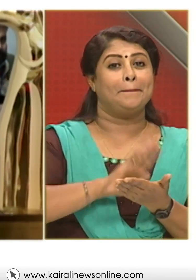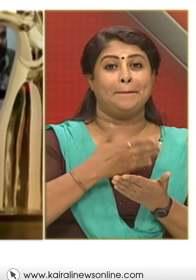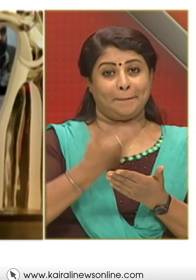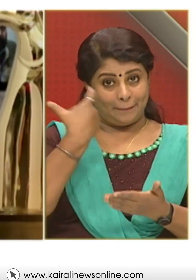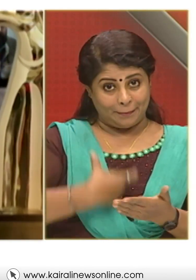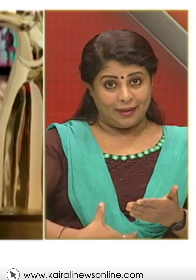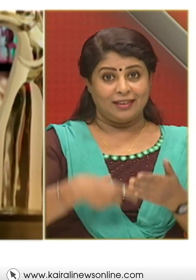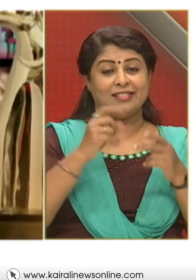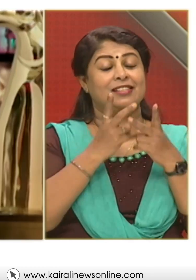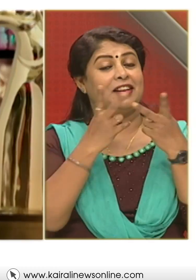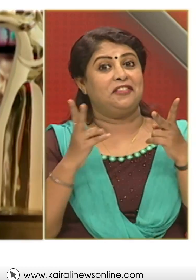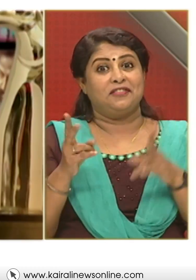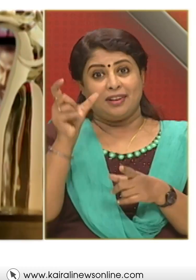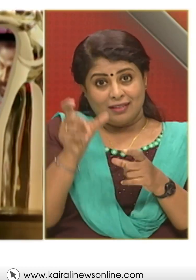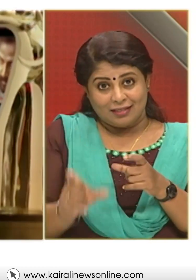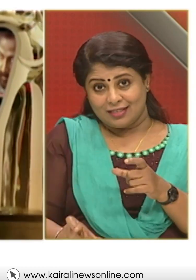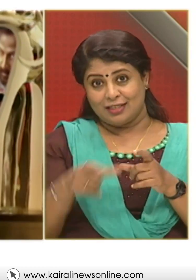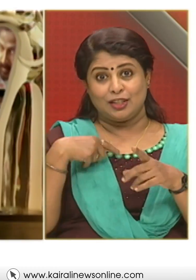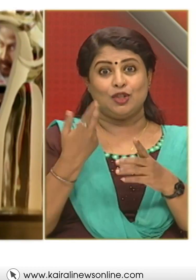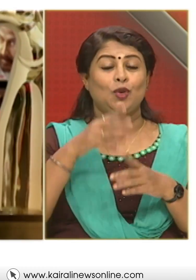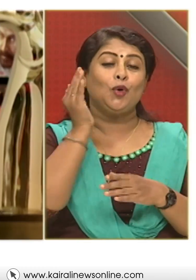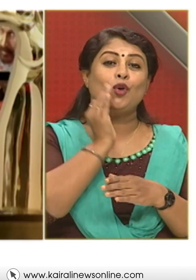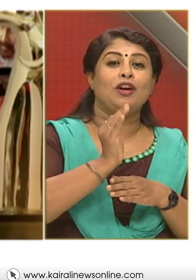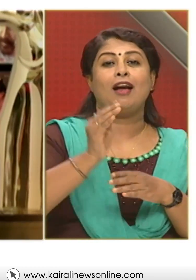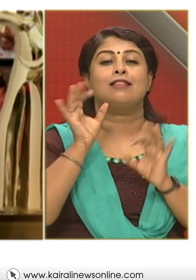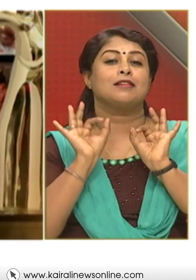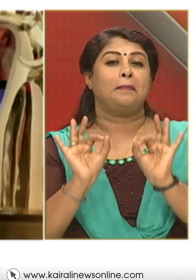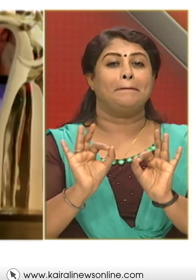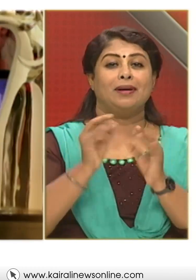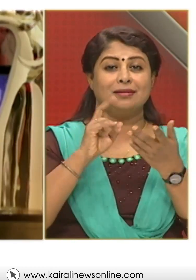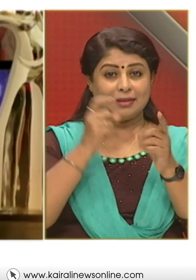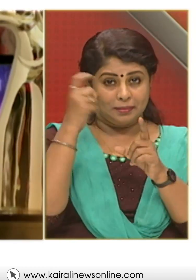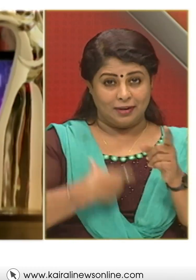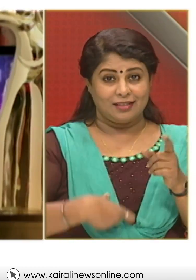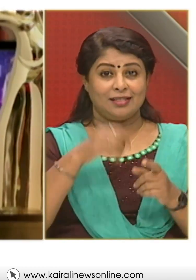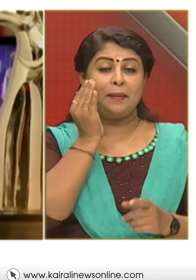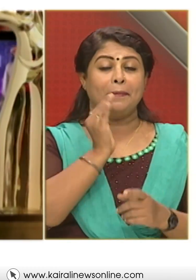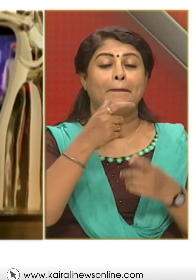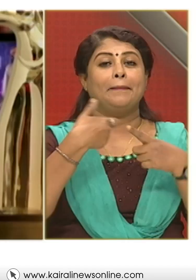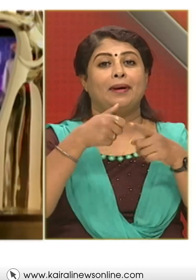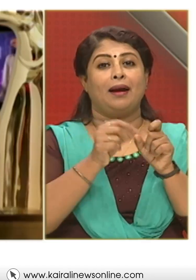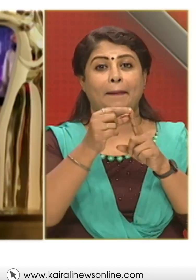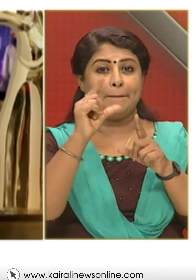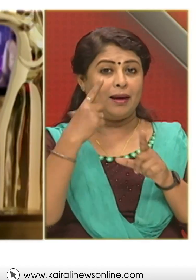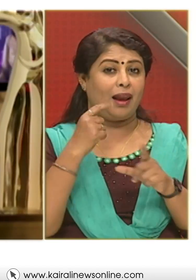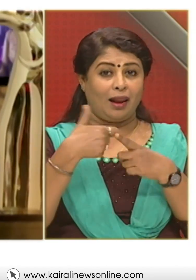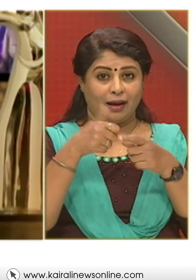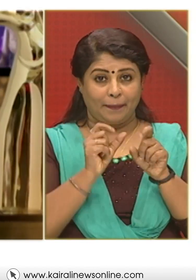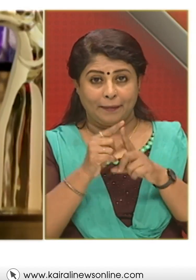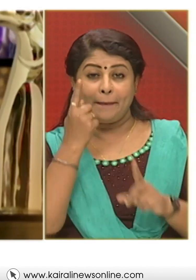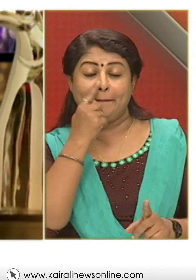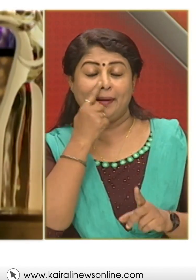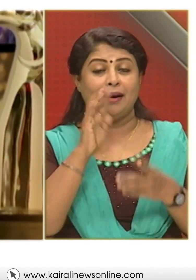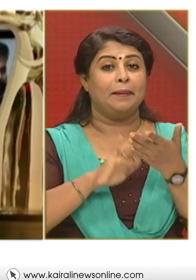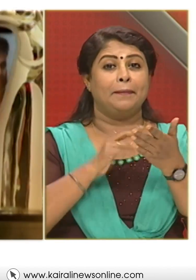വിഡ്ഢികളുടെ മാഷ് എന്ന ചിത്രത്തിലെ തിരമാലയാണ് നീ എന്ന ഗാനത്തിനാണ് അംഗീകാരം മികച്ച പിന്നണി ഗായകനായി കബിൽ കബിലനും പിന്നണി ഗായികയായി മൃദുലാ